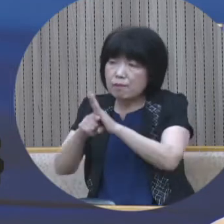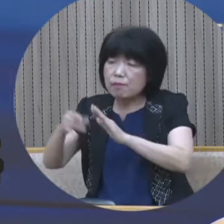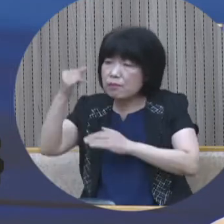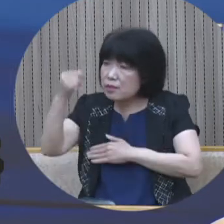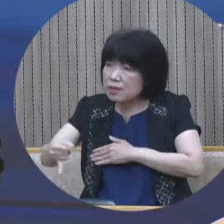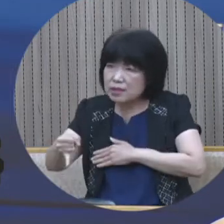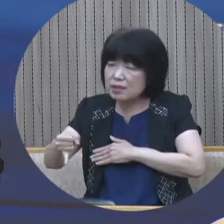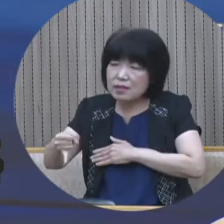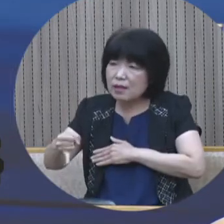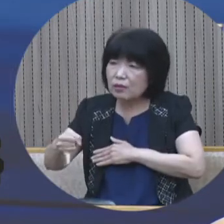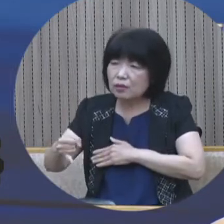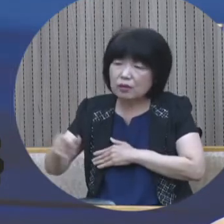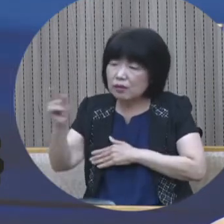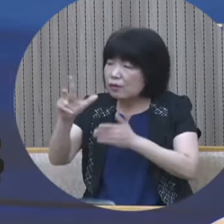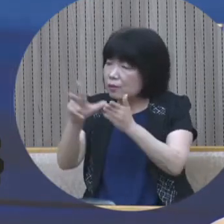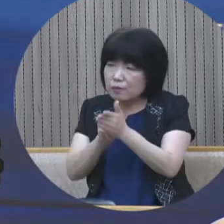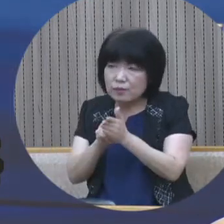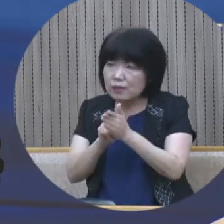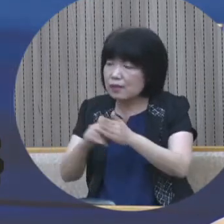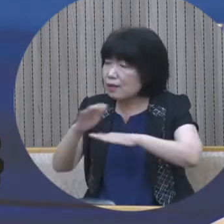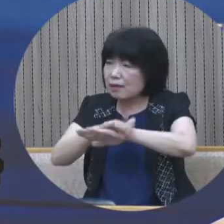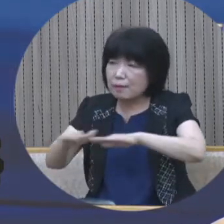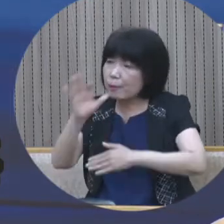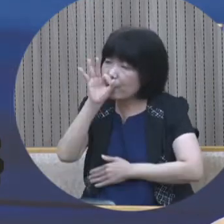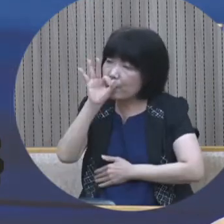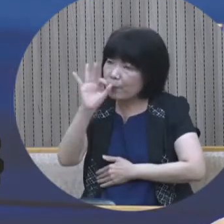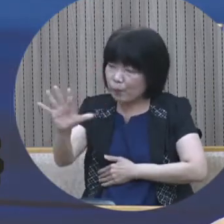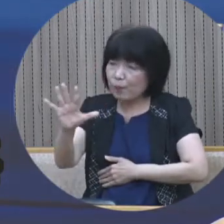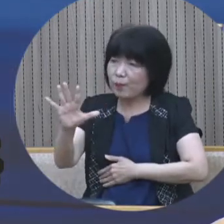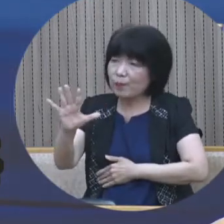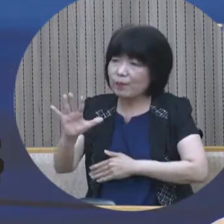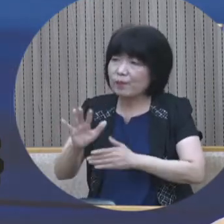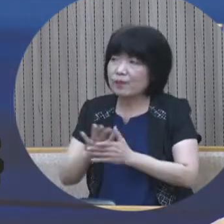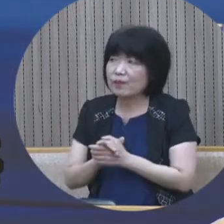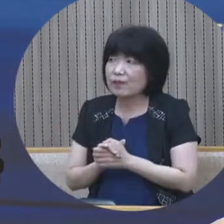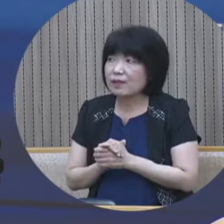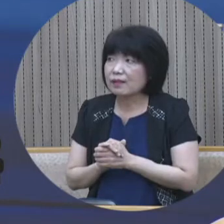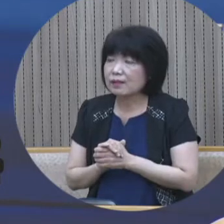불신앙으로는 어떤 문제도 해결하지 못한다는 겁니다.